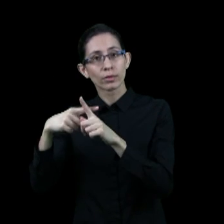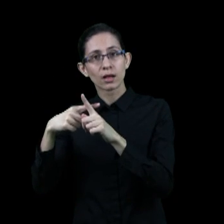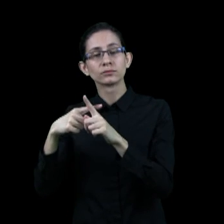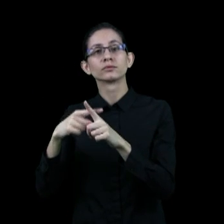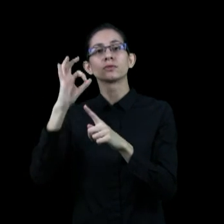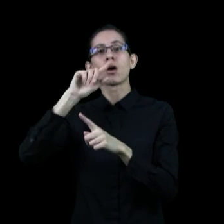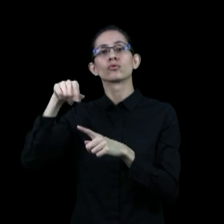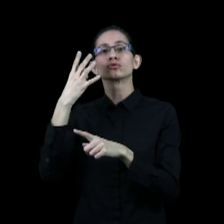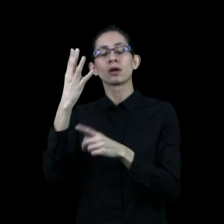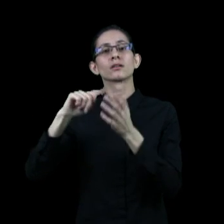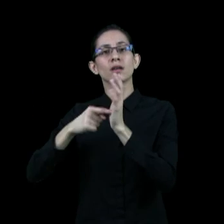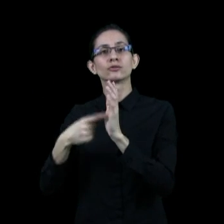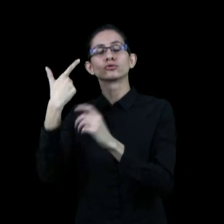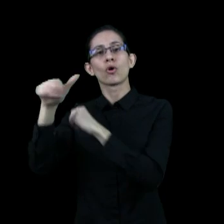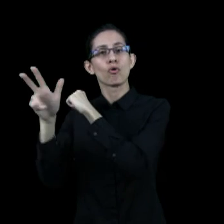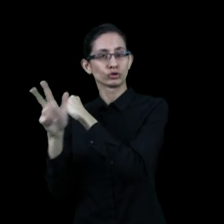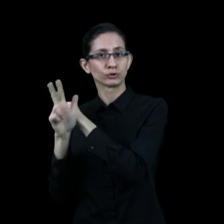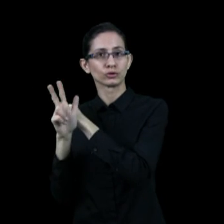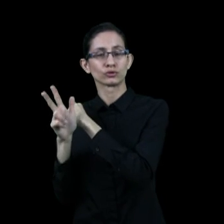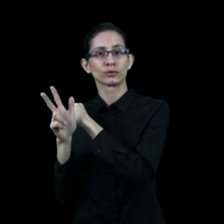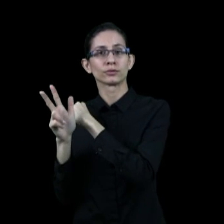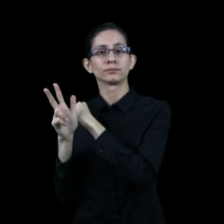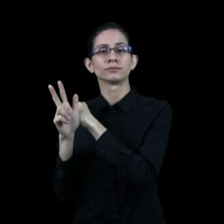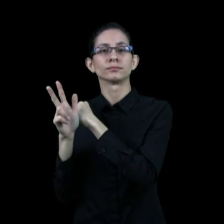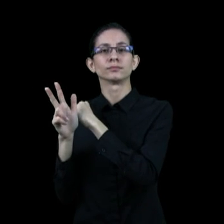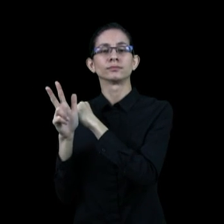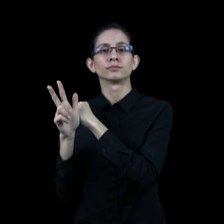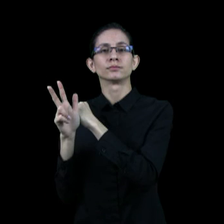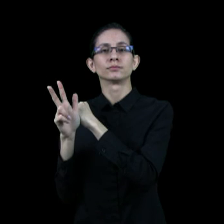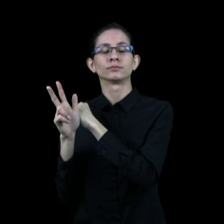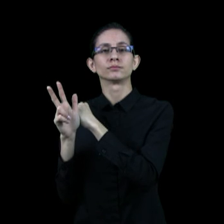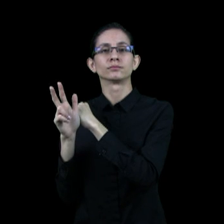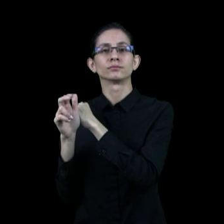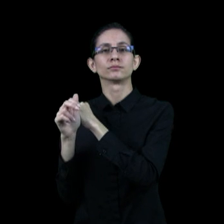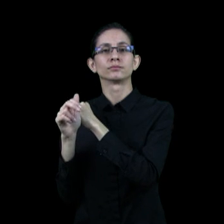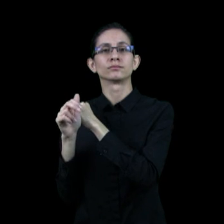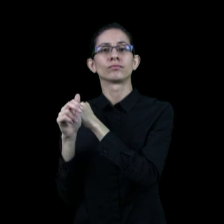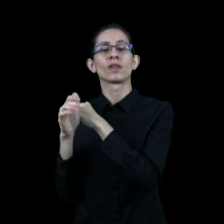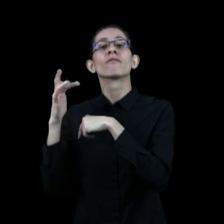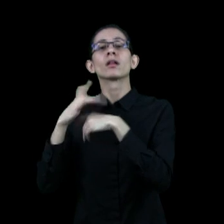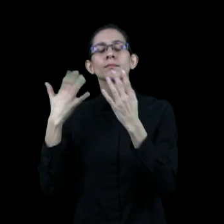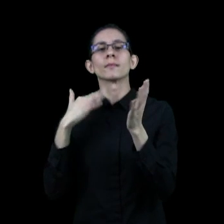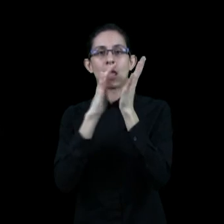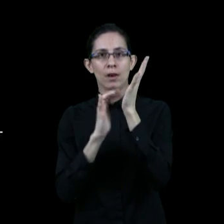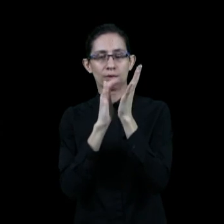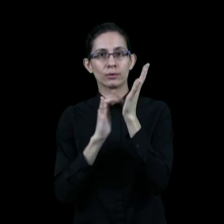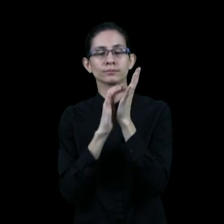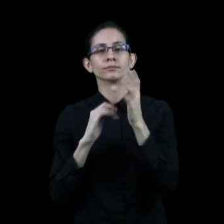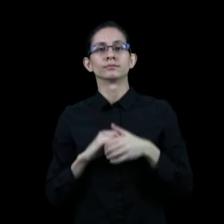,4 razy 180. Razem 162.